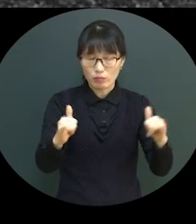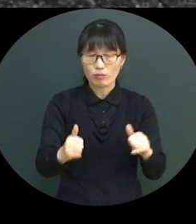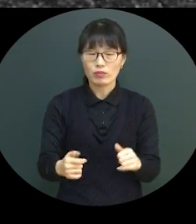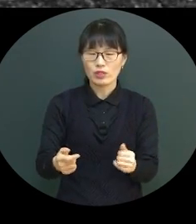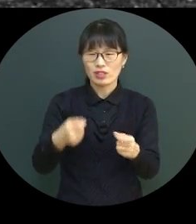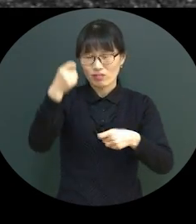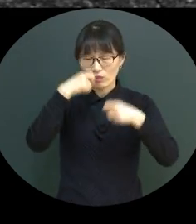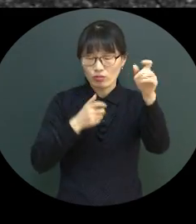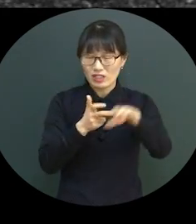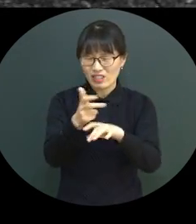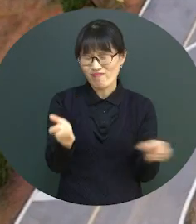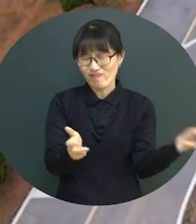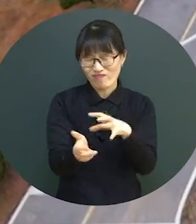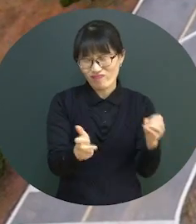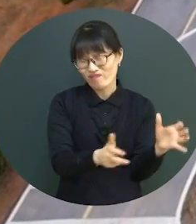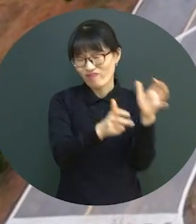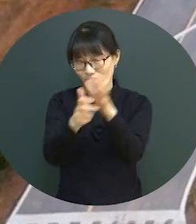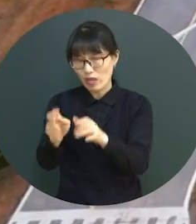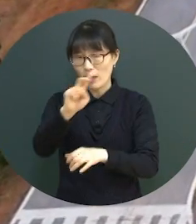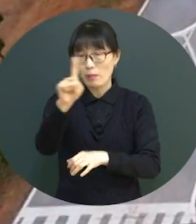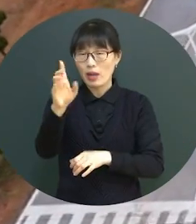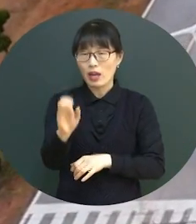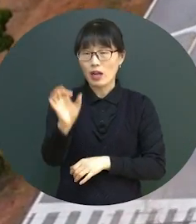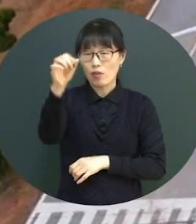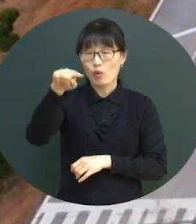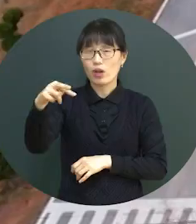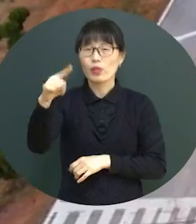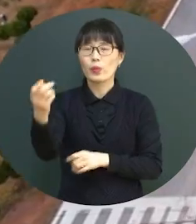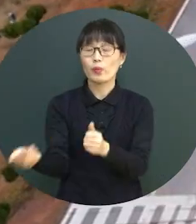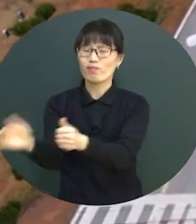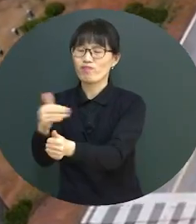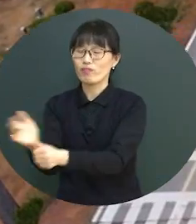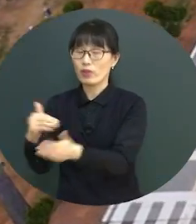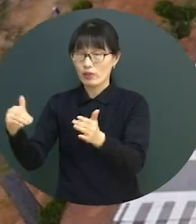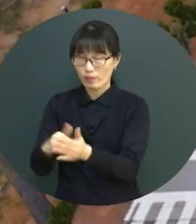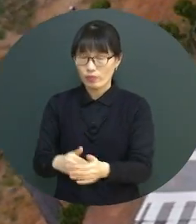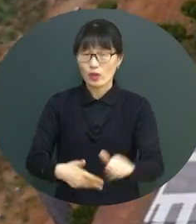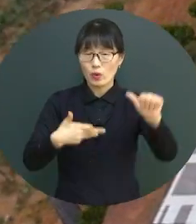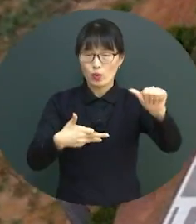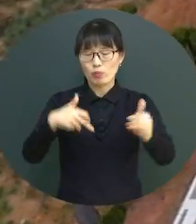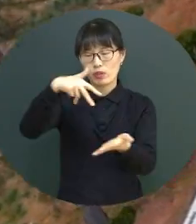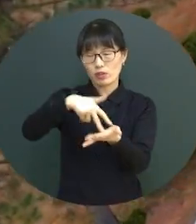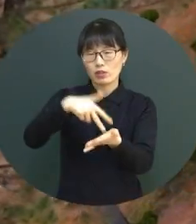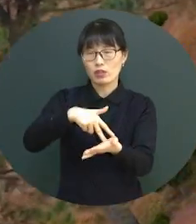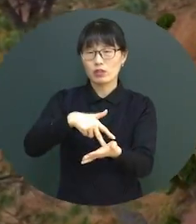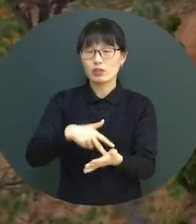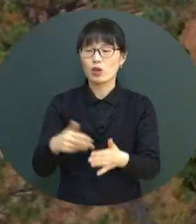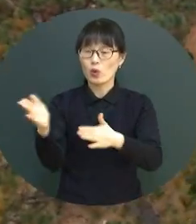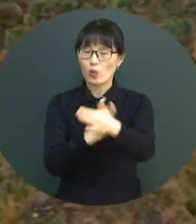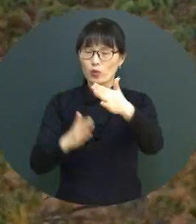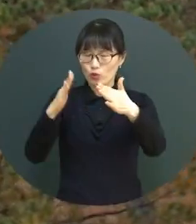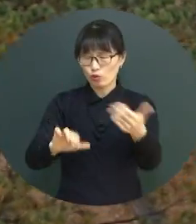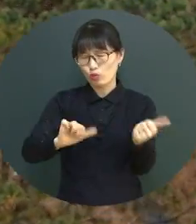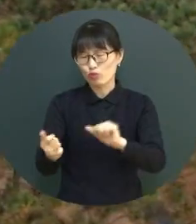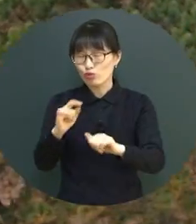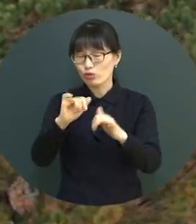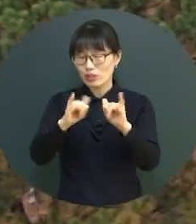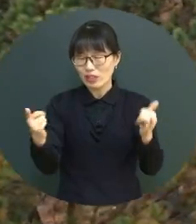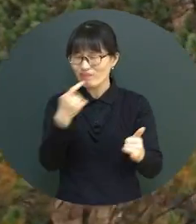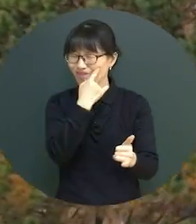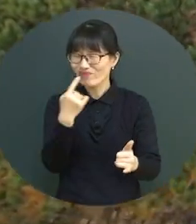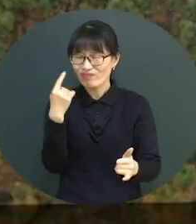묘지에 묻혔습니다. 5.18 기념 문화재단에서 공식적으로 확인한 사망자는